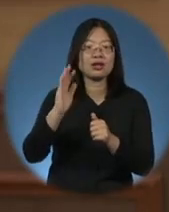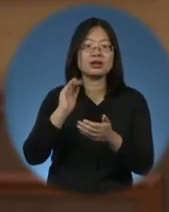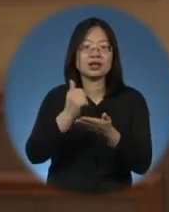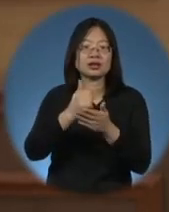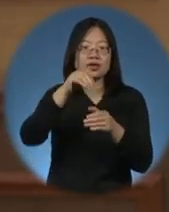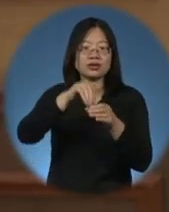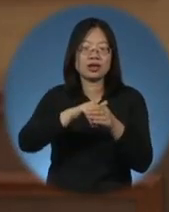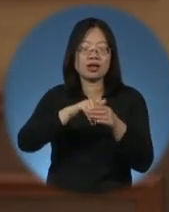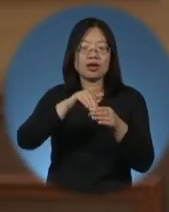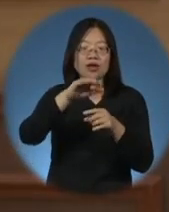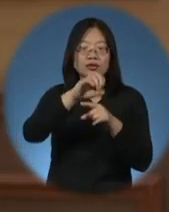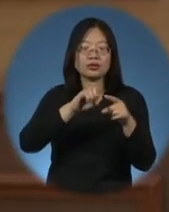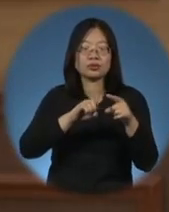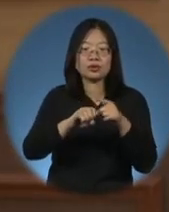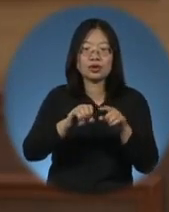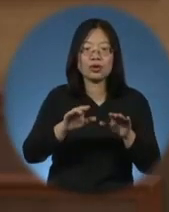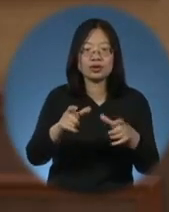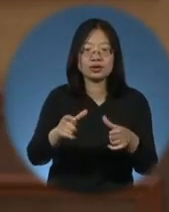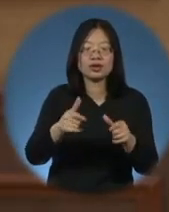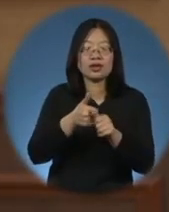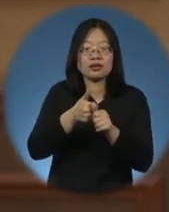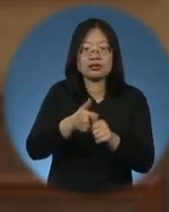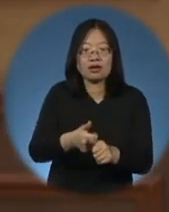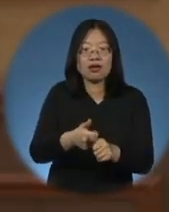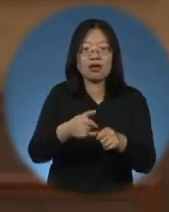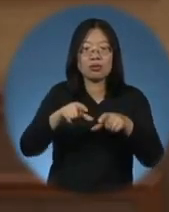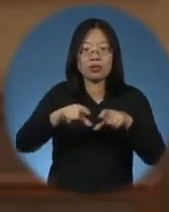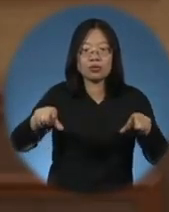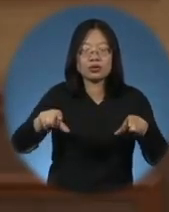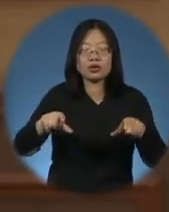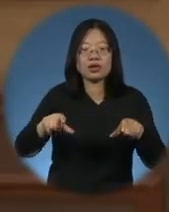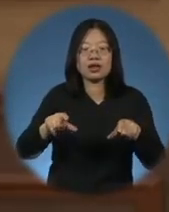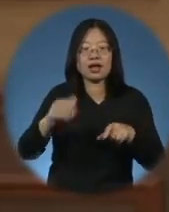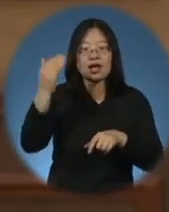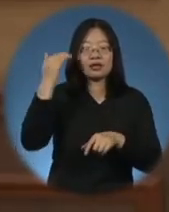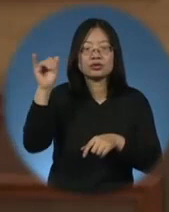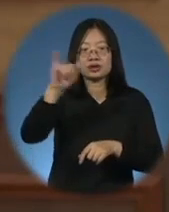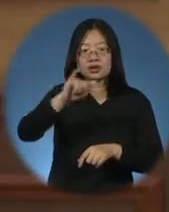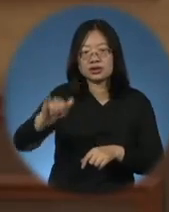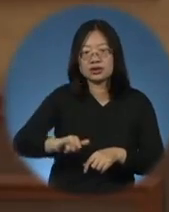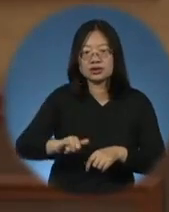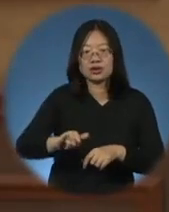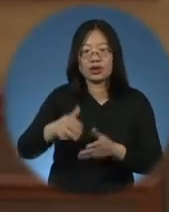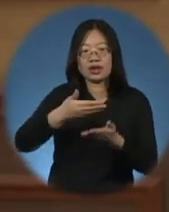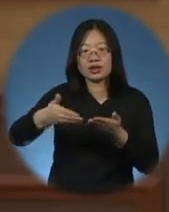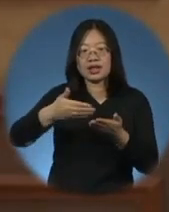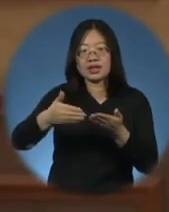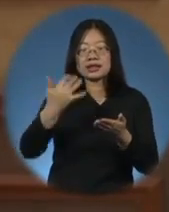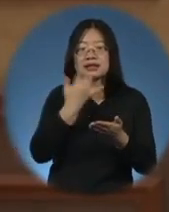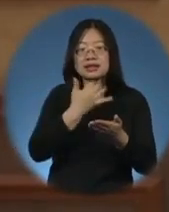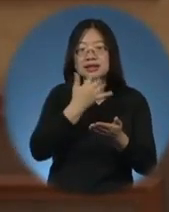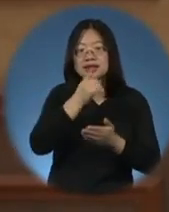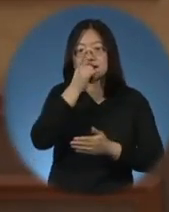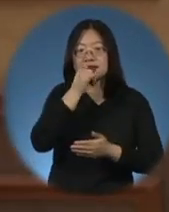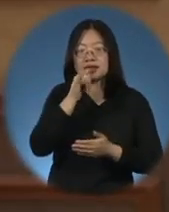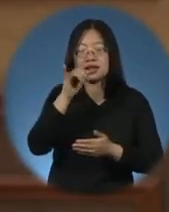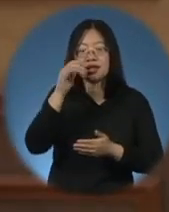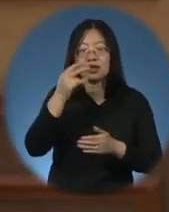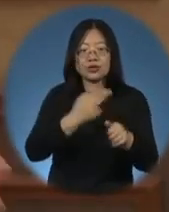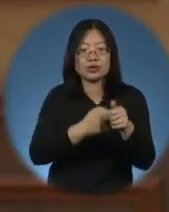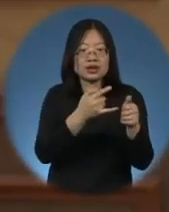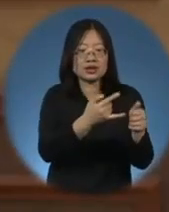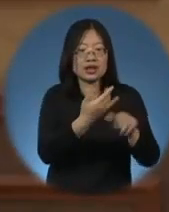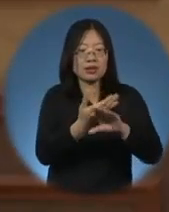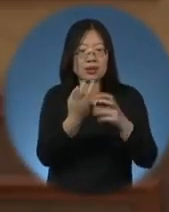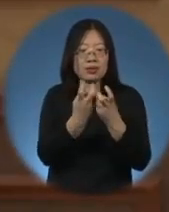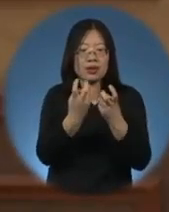때 득표율을 예, 예. 이렇게 지역별로 이렇게 보통 우리 한반도 지도에다가 예, 예. 색칠을 하잖아요. 예, 맞습니다. 그거를 교수님이